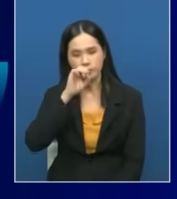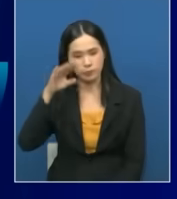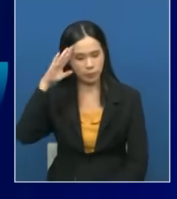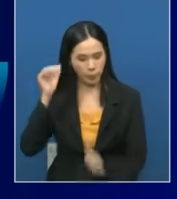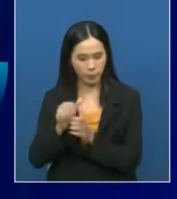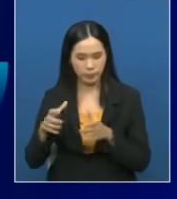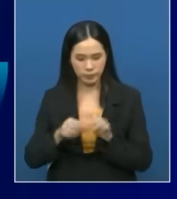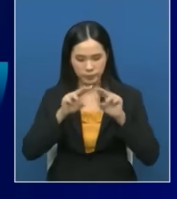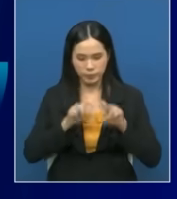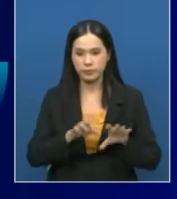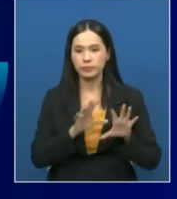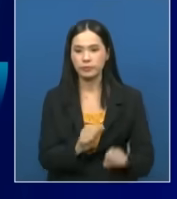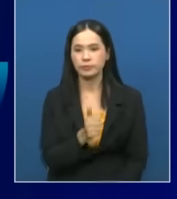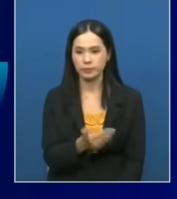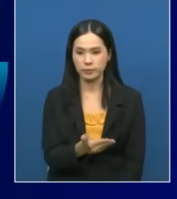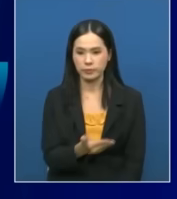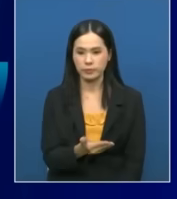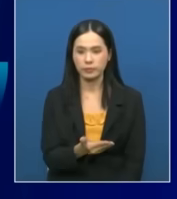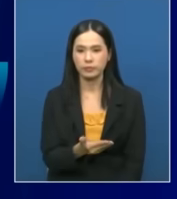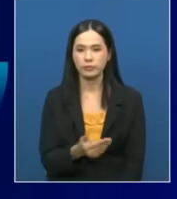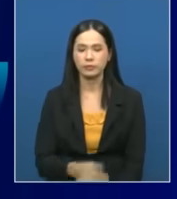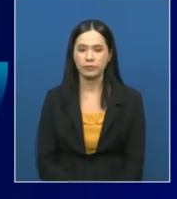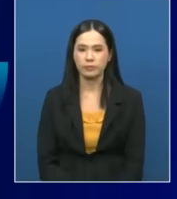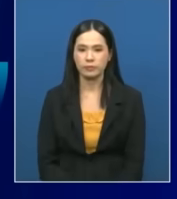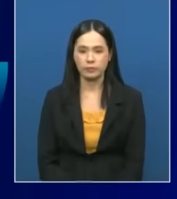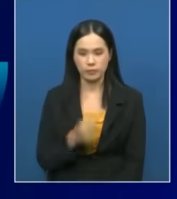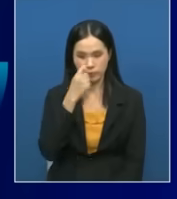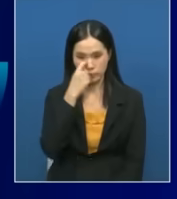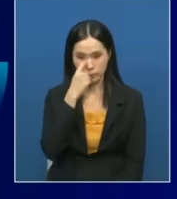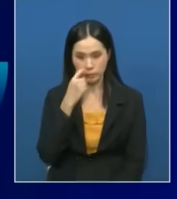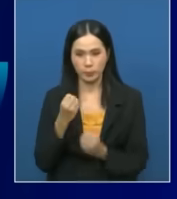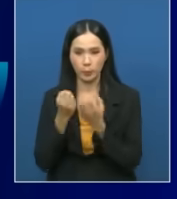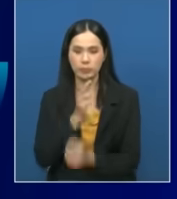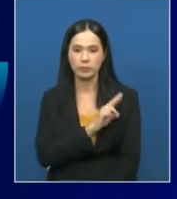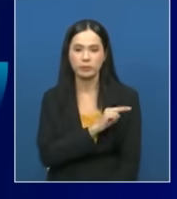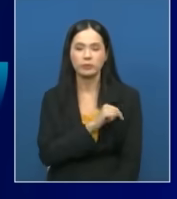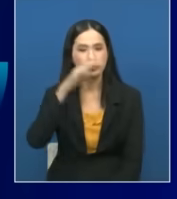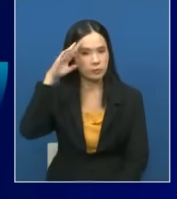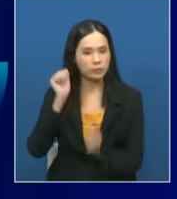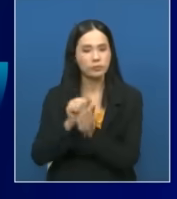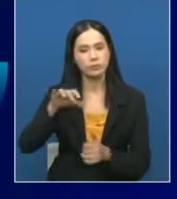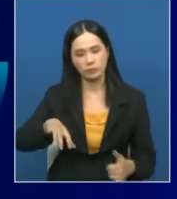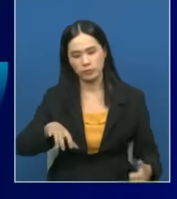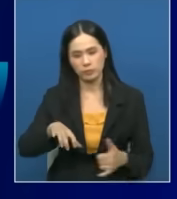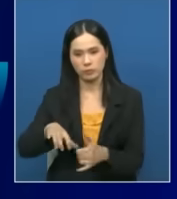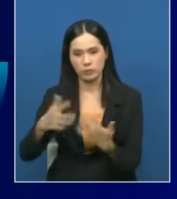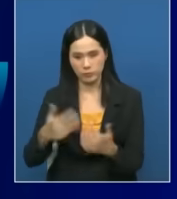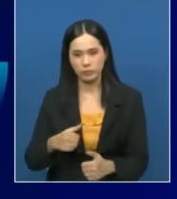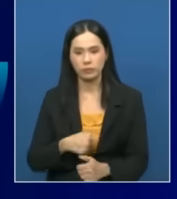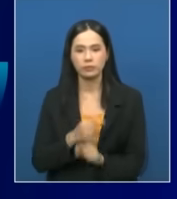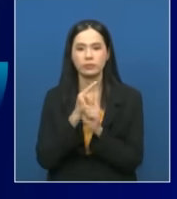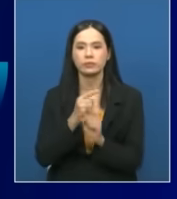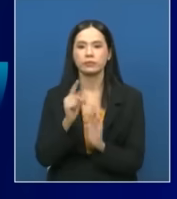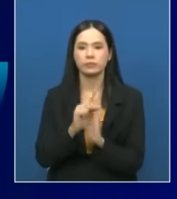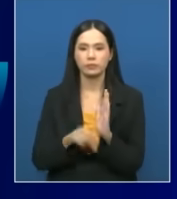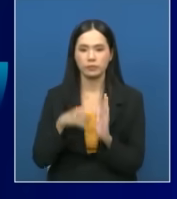ดสืบเข้าไปจับเลยควบคุมตัวได้เรียบร้อยแล้วก็นำส่งสภ.กำมะลาที่จังหวัดภูเก็ตดำเนินคดีตามก